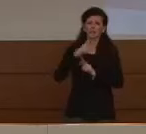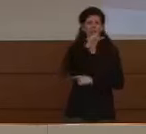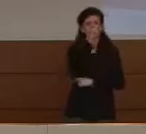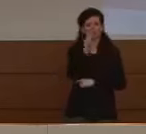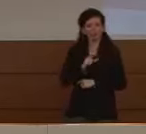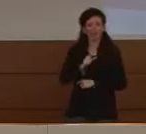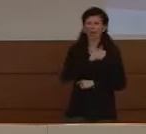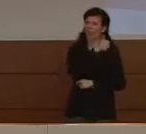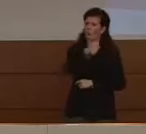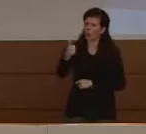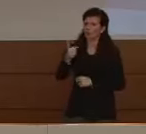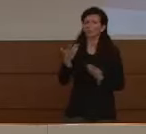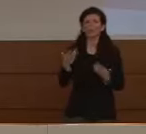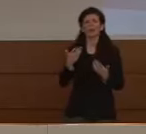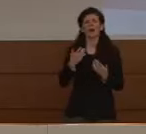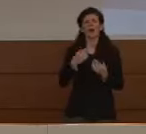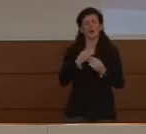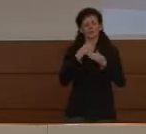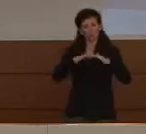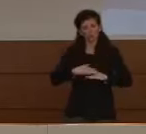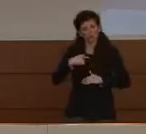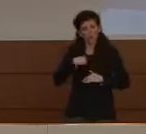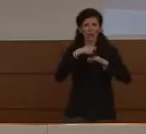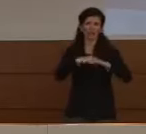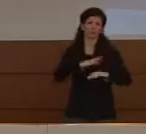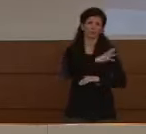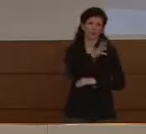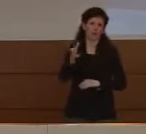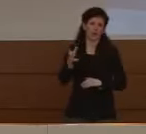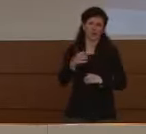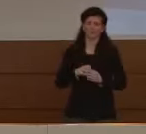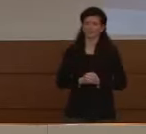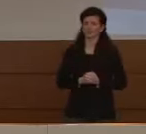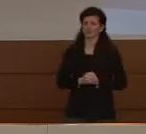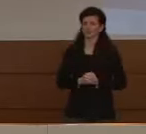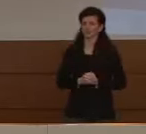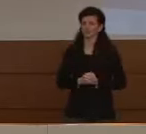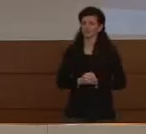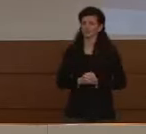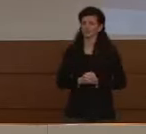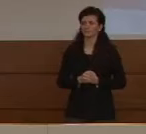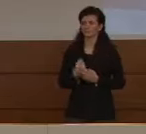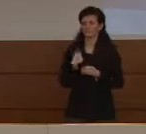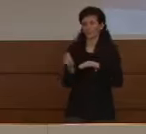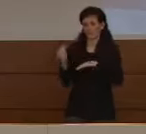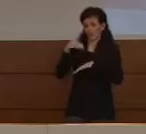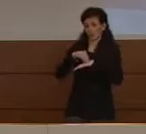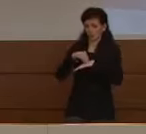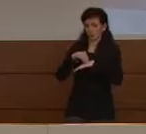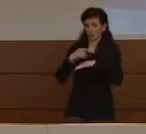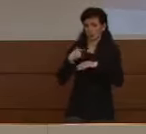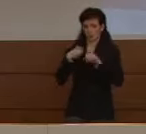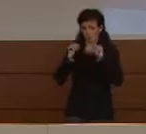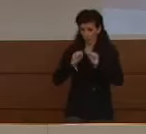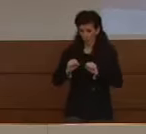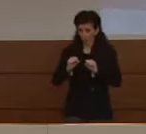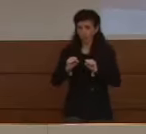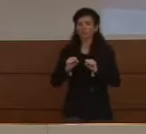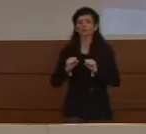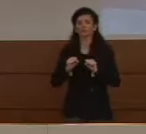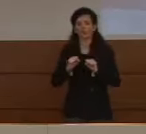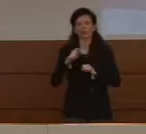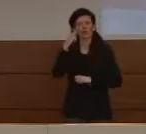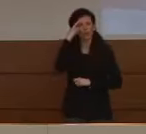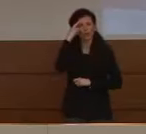lo dobbiamo fare per il nostro bene degli altri posso aggiungere dottor borrelli ricordandoci anche che l'impegno della